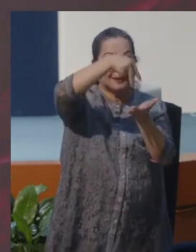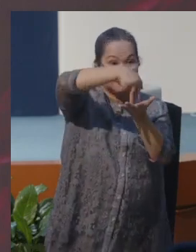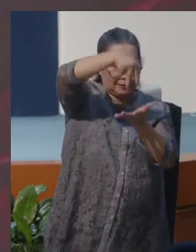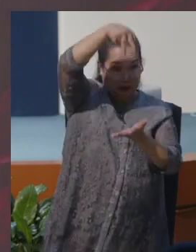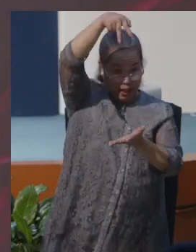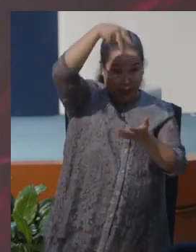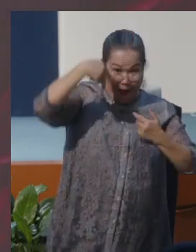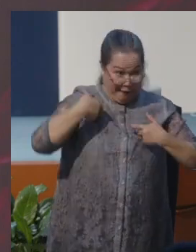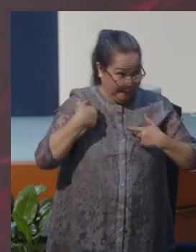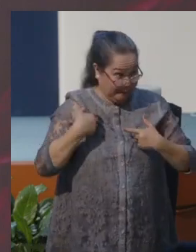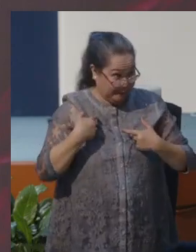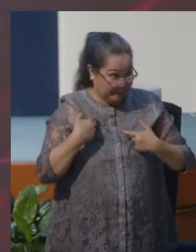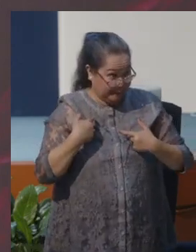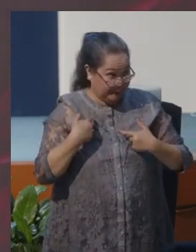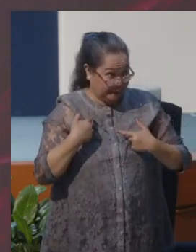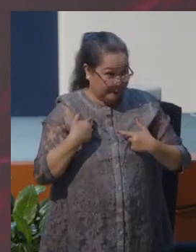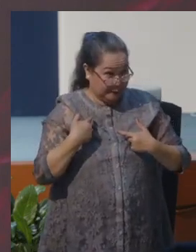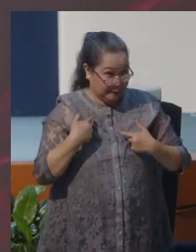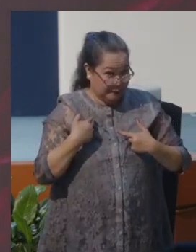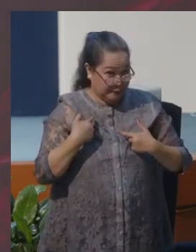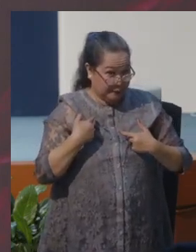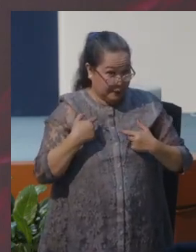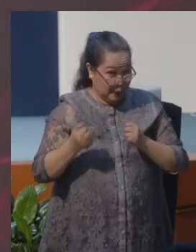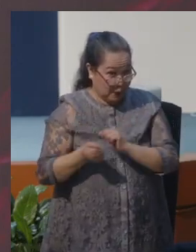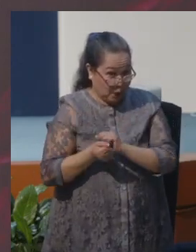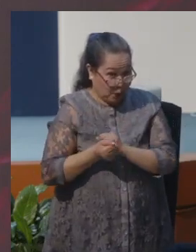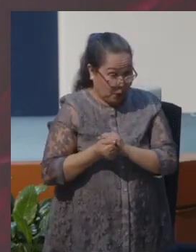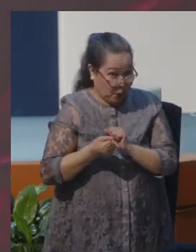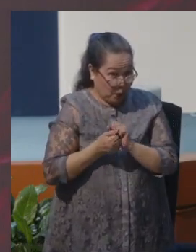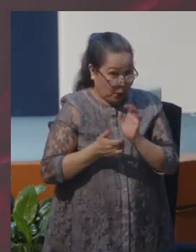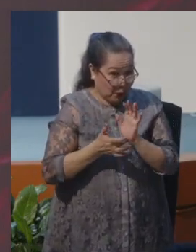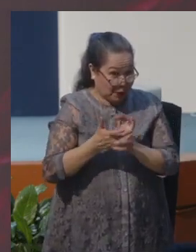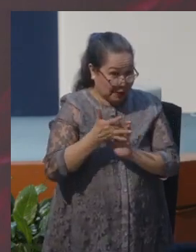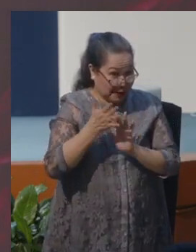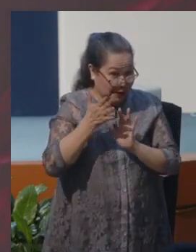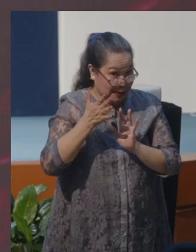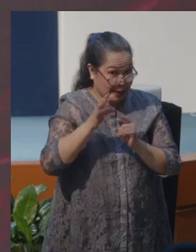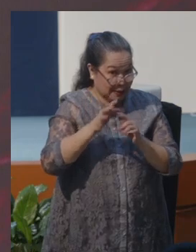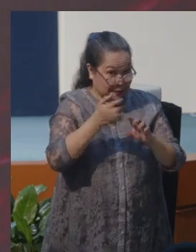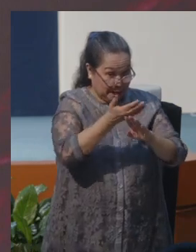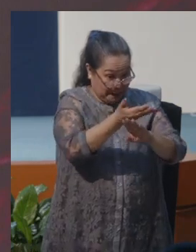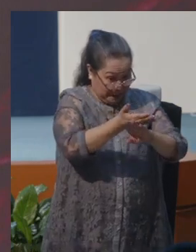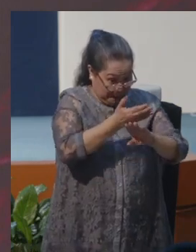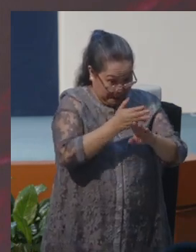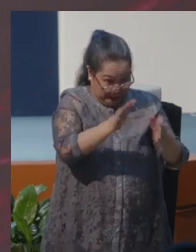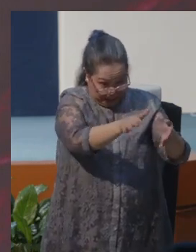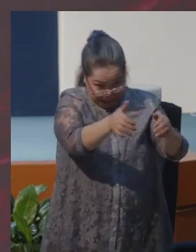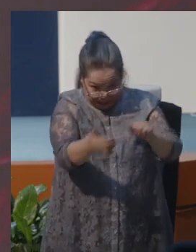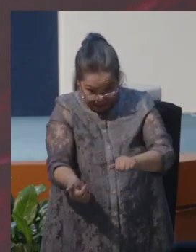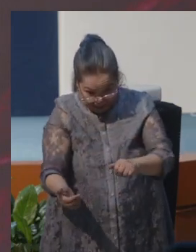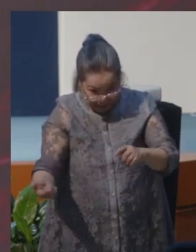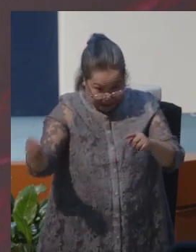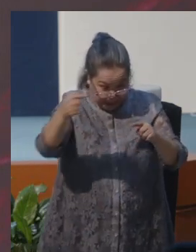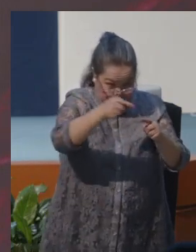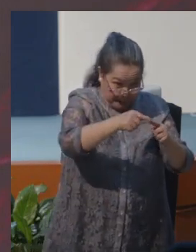buhay na nakasama ni Jesus magmula sa kanyang bautismo hanggang sa kanyang resurrection? Hanggang sa